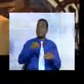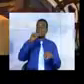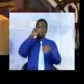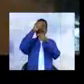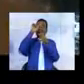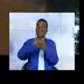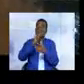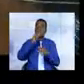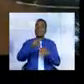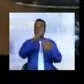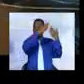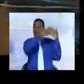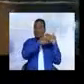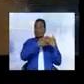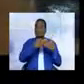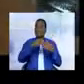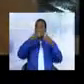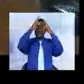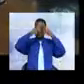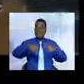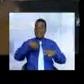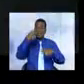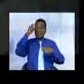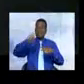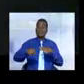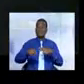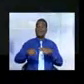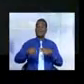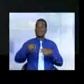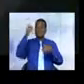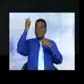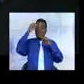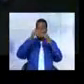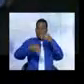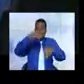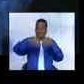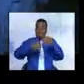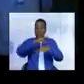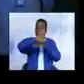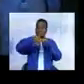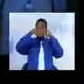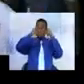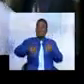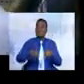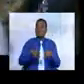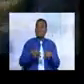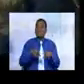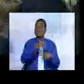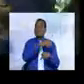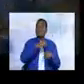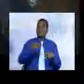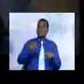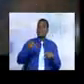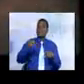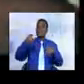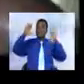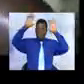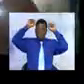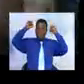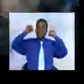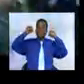nos tribunaux. Le président de la République Alassane Ouattara, qui entend renforcer l'autorité des chefs traditionnels